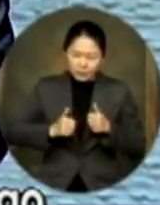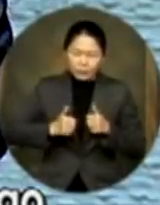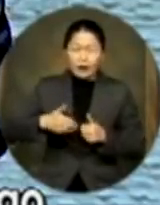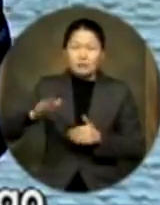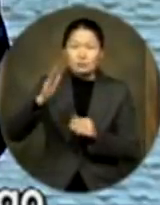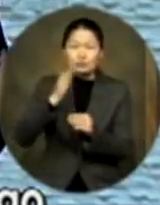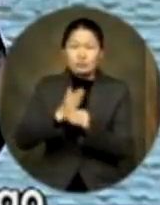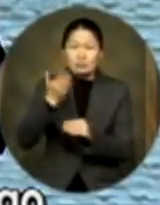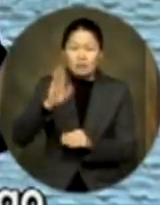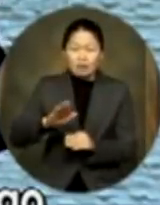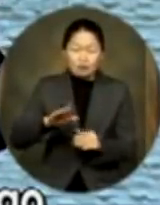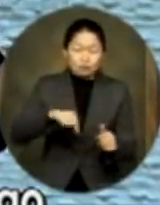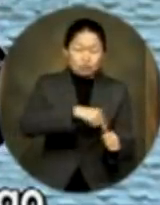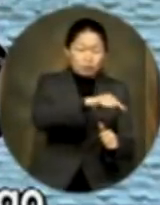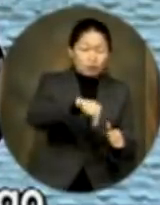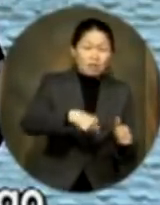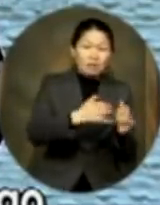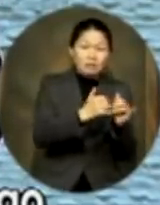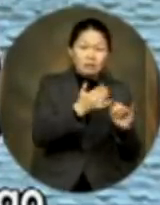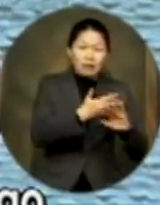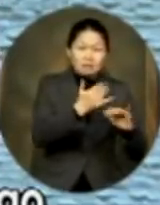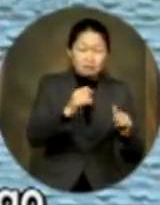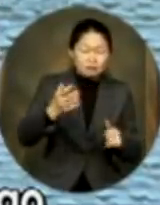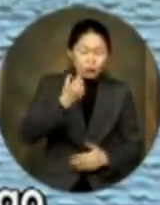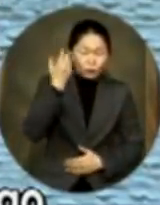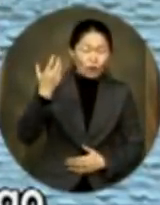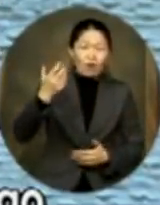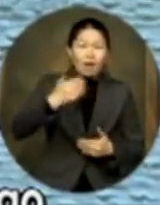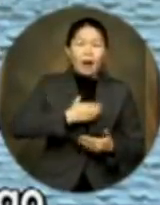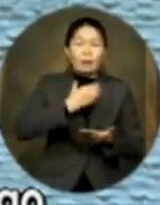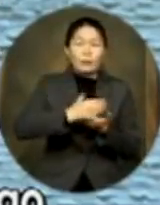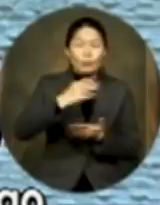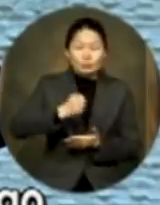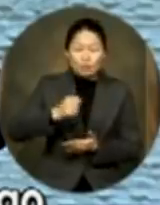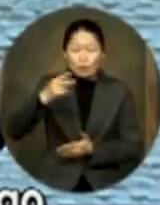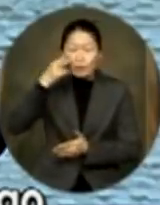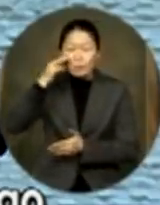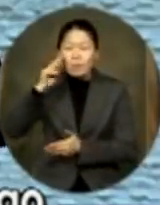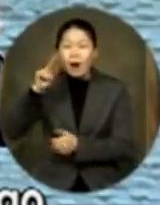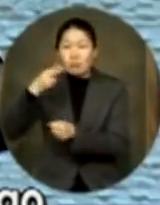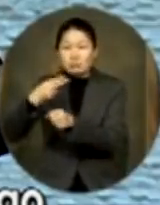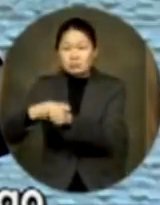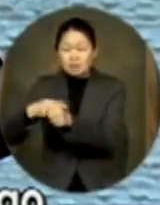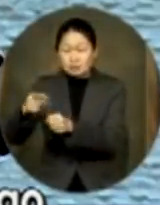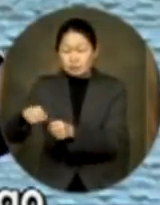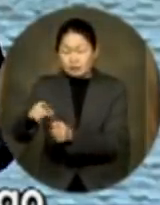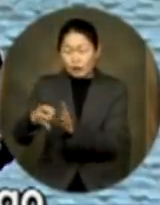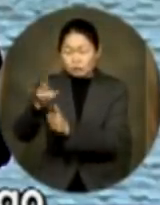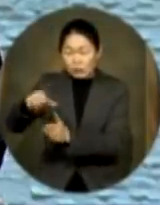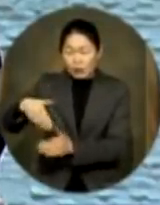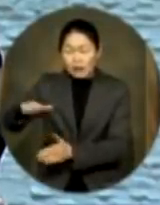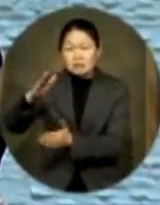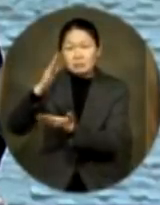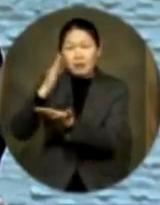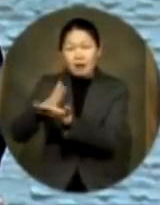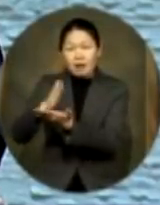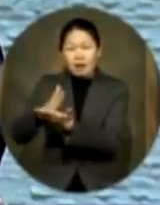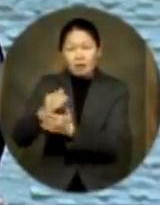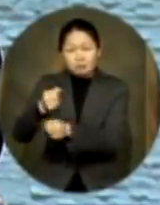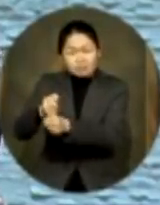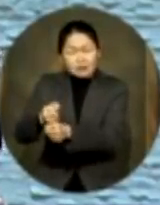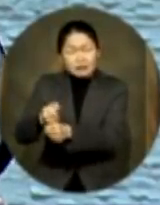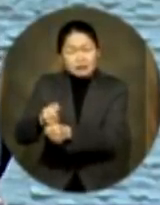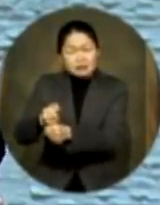사람들은 또 성령의 감동으로 사도 바울을 예루살렘 가지말라고 막는 이 도대체 모순이